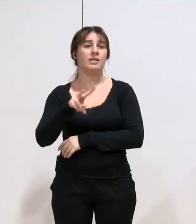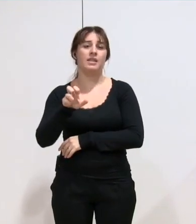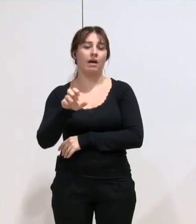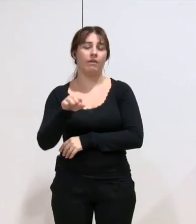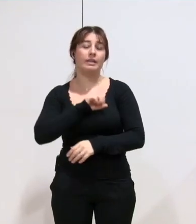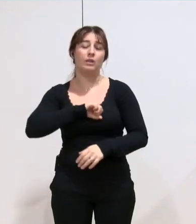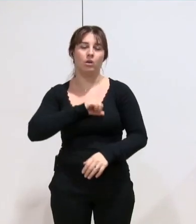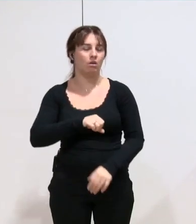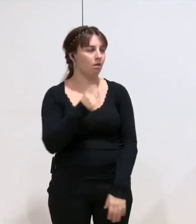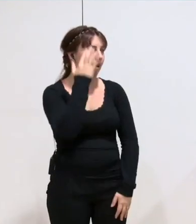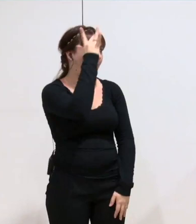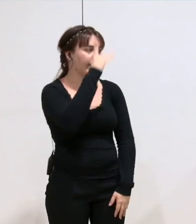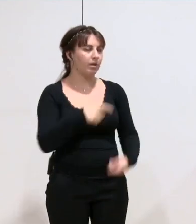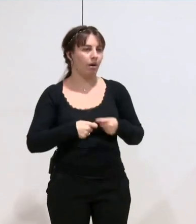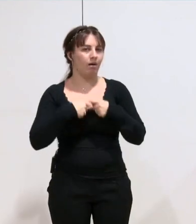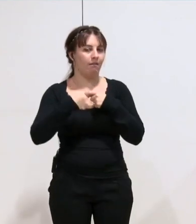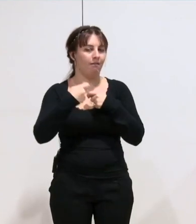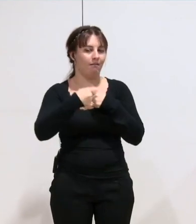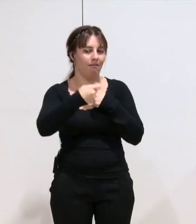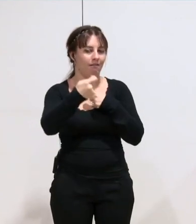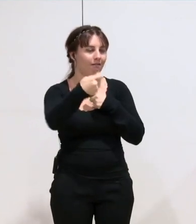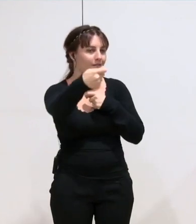je ne vais pas prolonger beaucoup les débats, mais